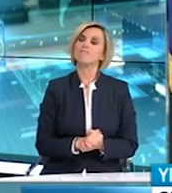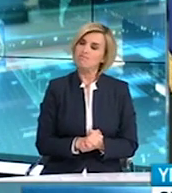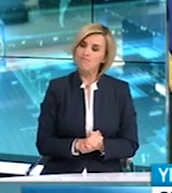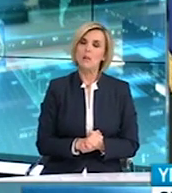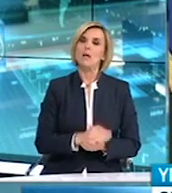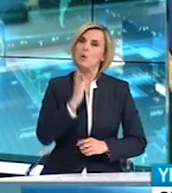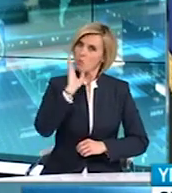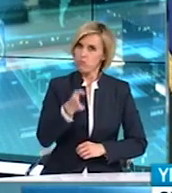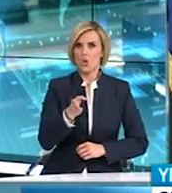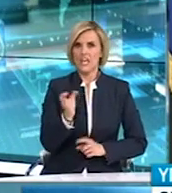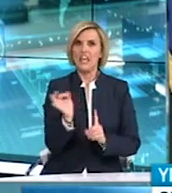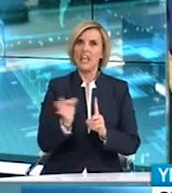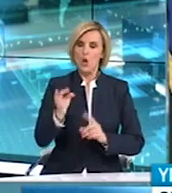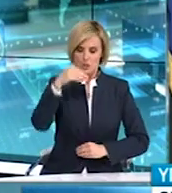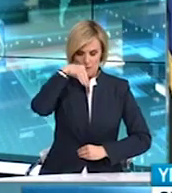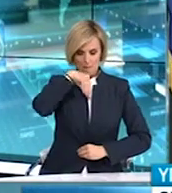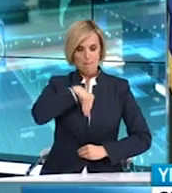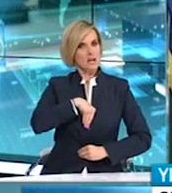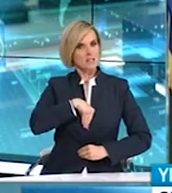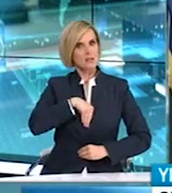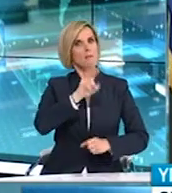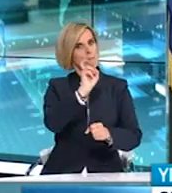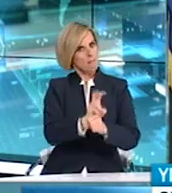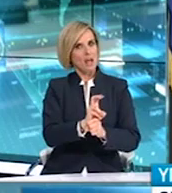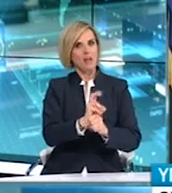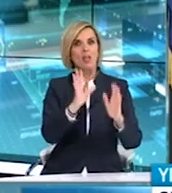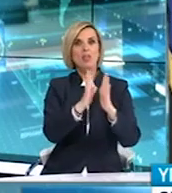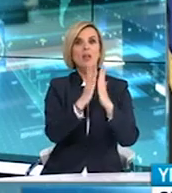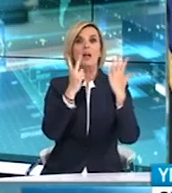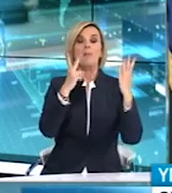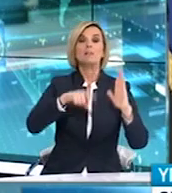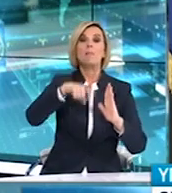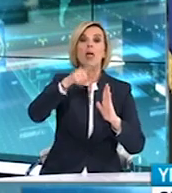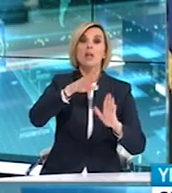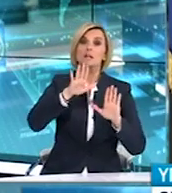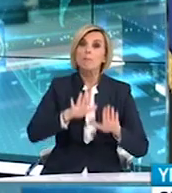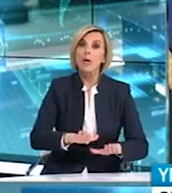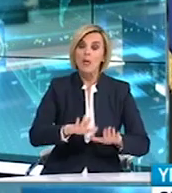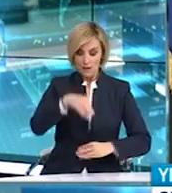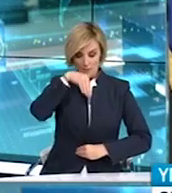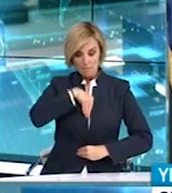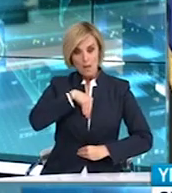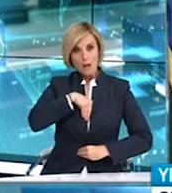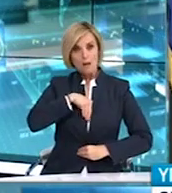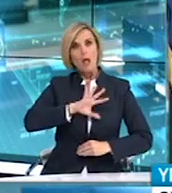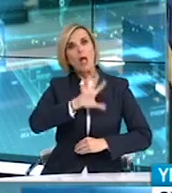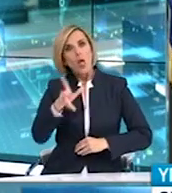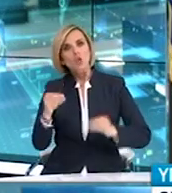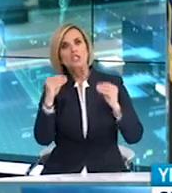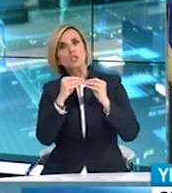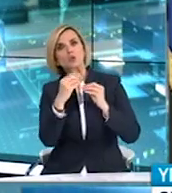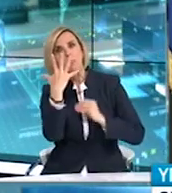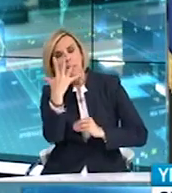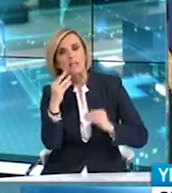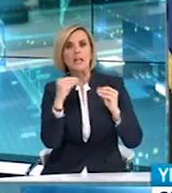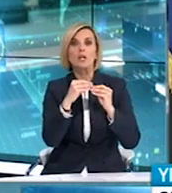χρονικό διάστημα στον οργανισμό. Μερικοί λένε μέχρι 17 μέρες της εκκρίσης του αναπνευστικού και κάποιοι λένε ότι μπορεί να φτάσει και τις 25-27